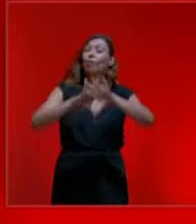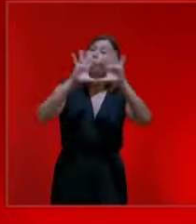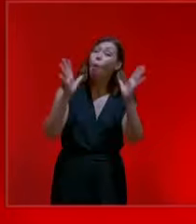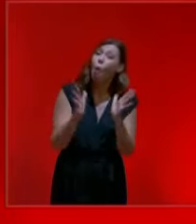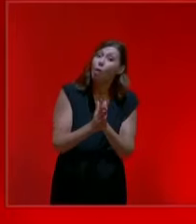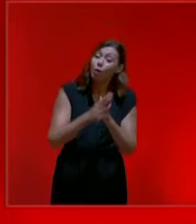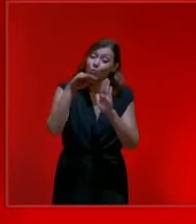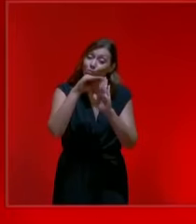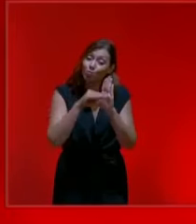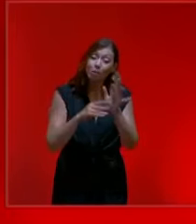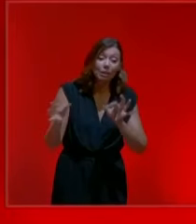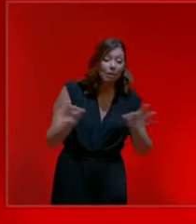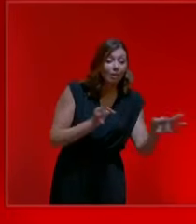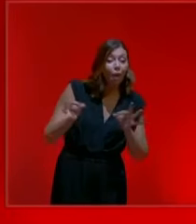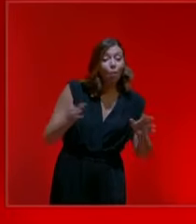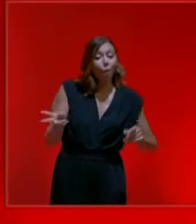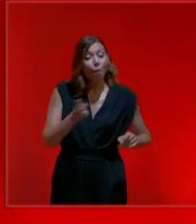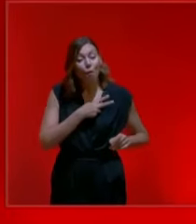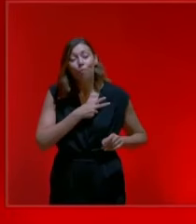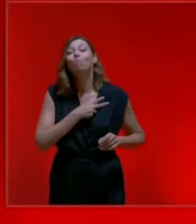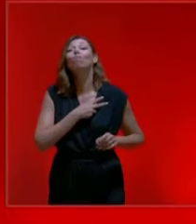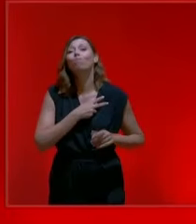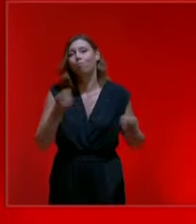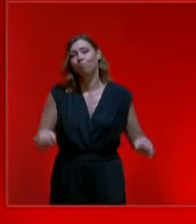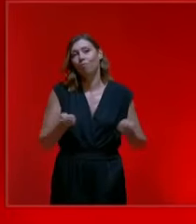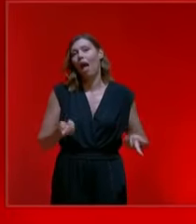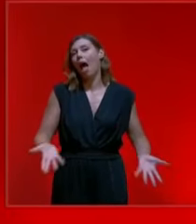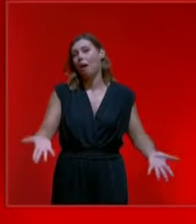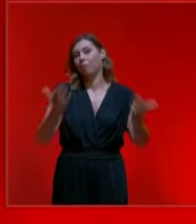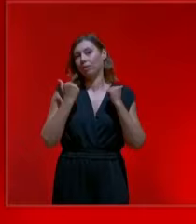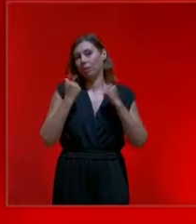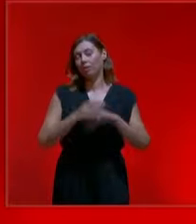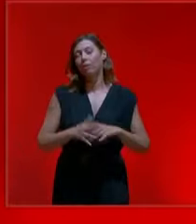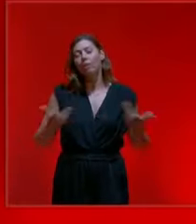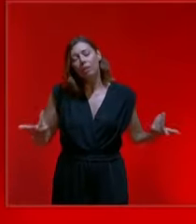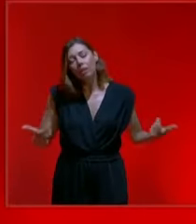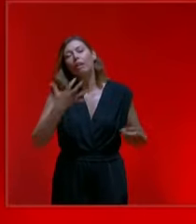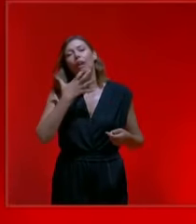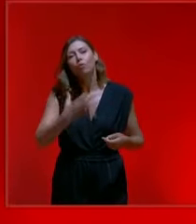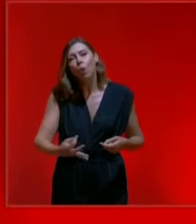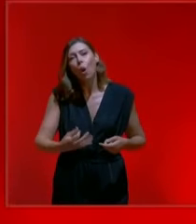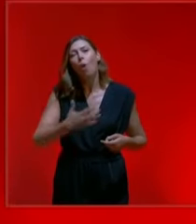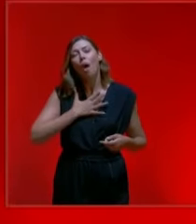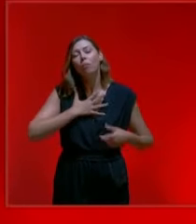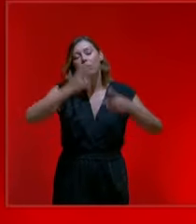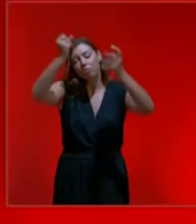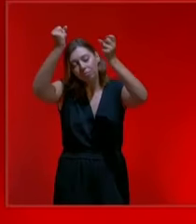περίμενε ο αριστερός προοδευτικός κόσμος από εμάς και νομίζω πληρώσαμε και το τίμημα.